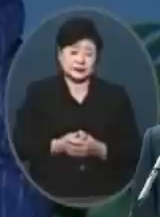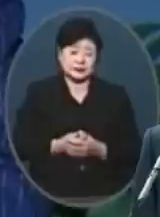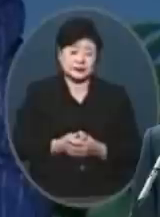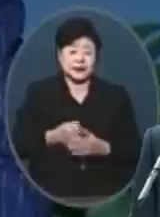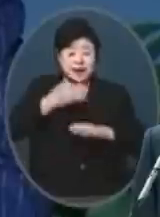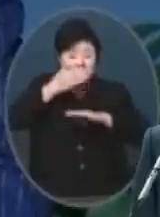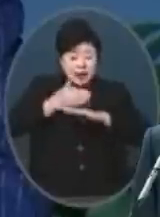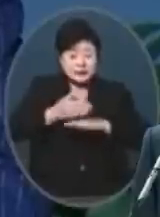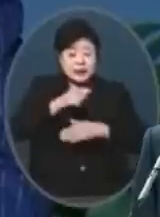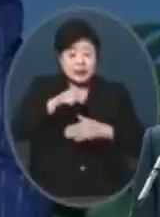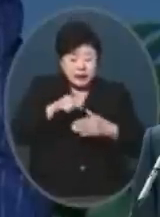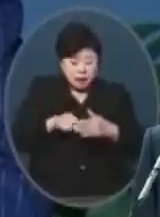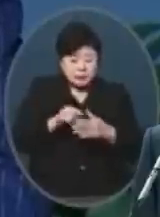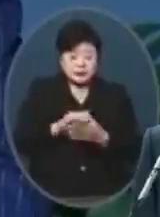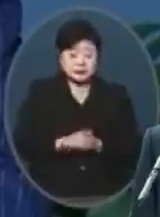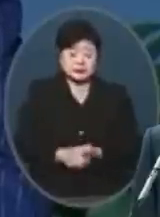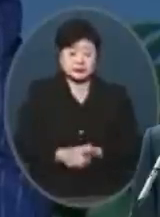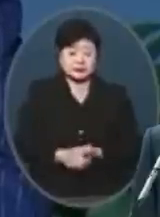감사하는 말 이외에는